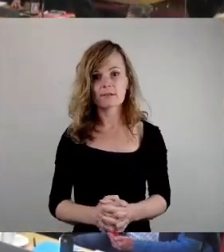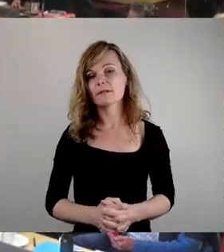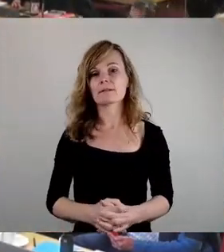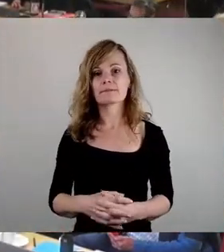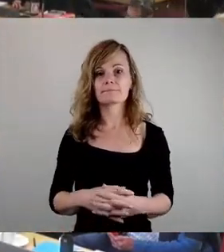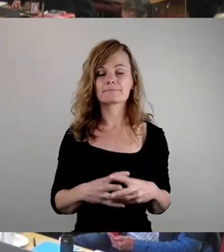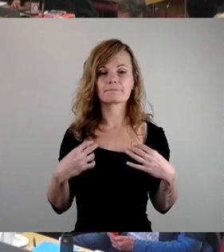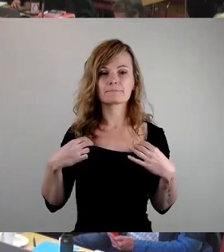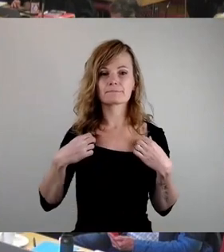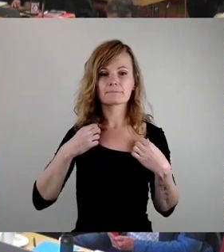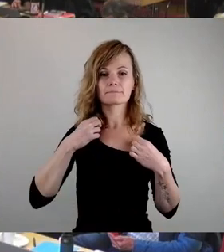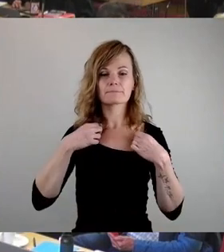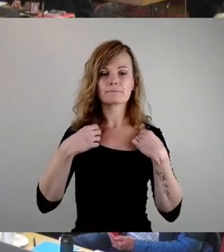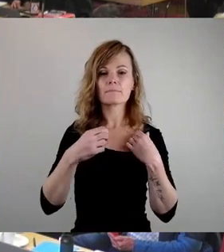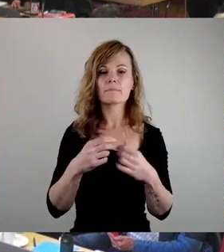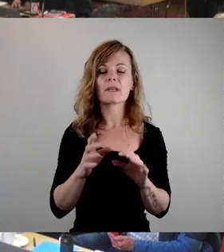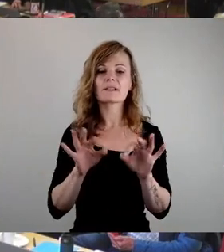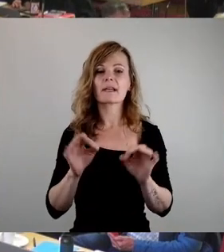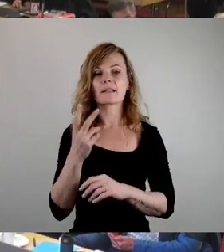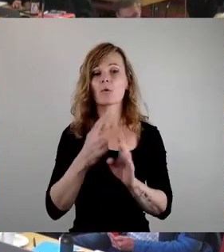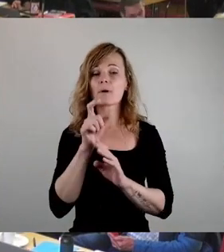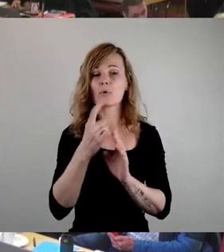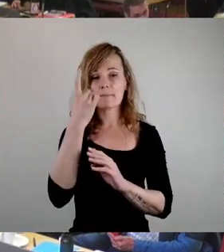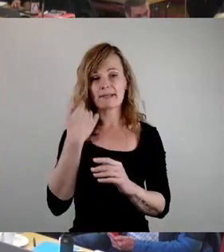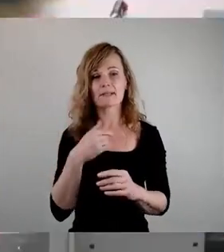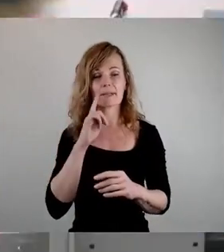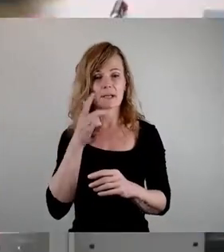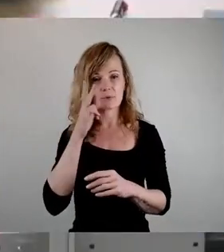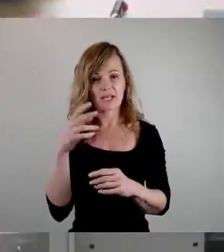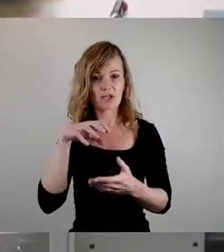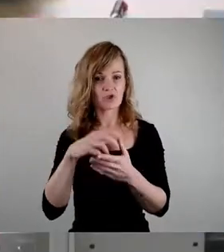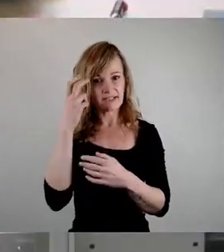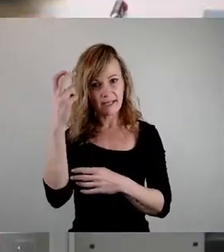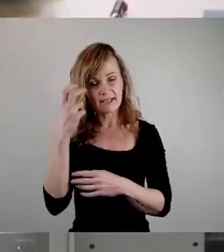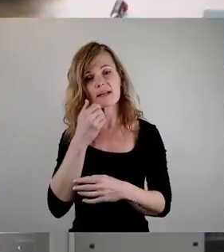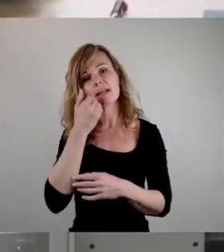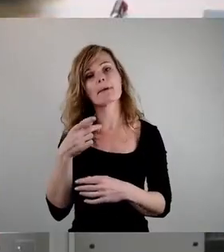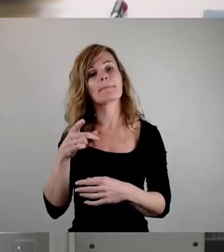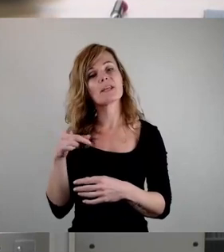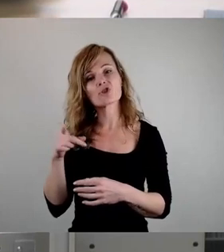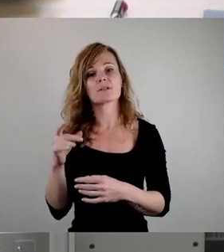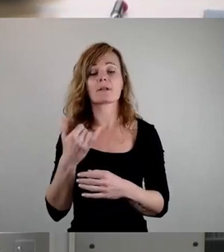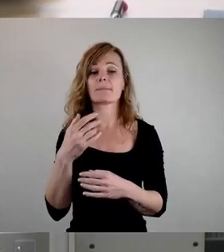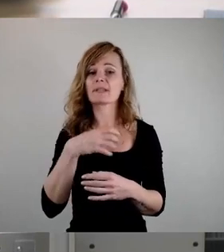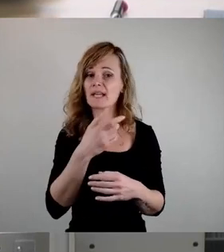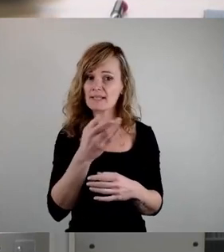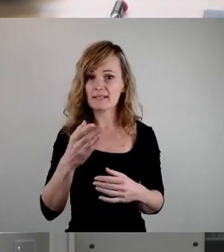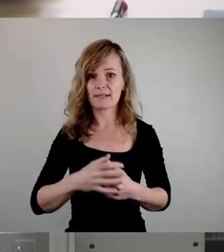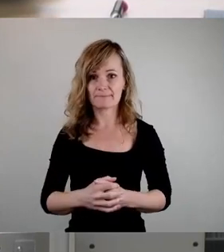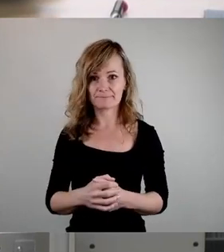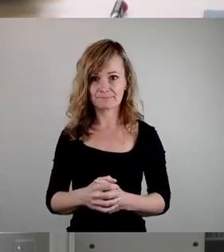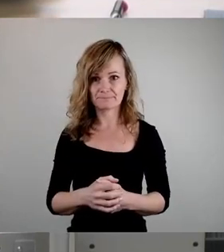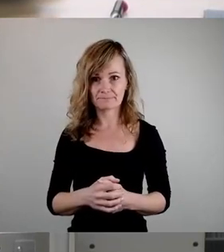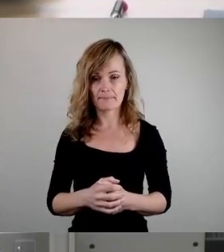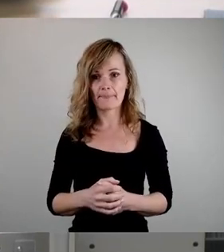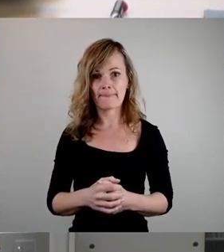Sehr geehrter Herr Oberbürgermeister, meine Damen und Herren Stadträte, liebe Pieschner, liebe Dresdner, wir haben